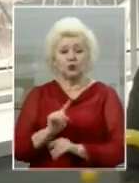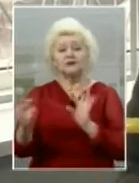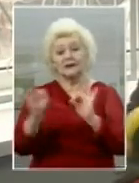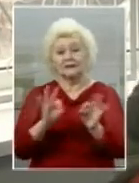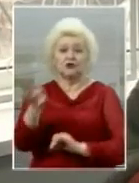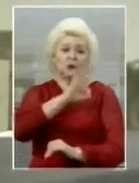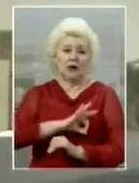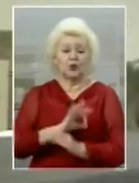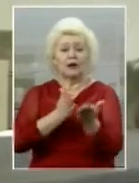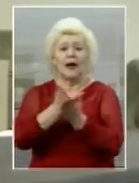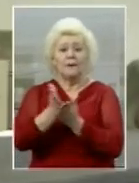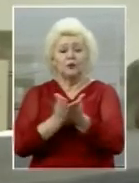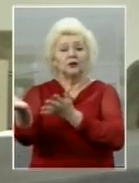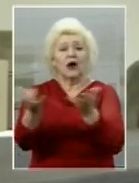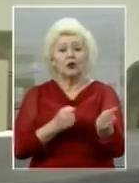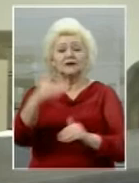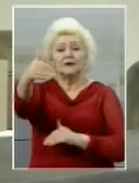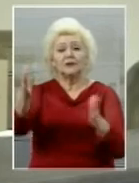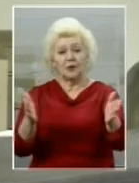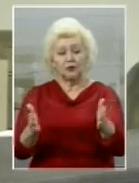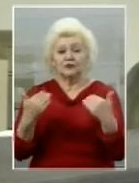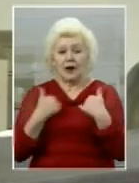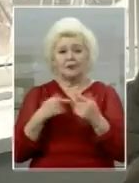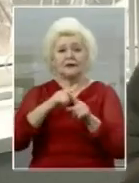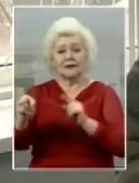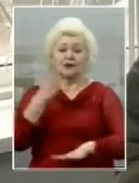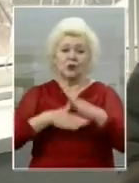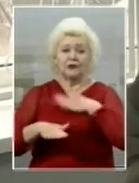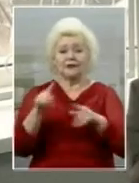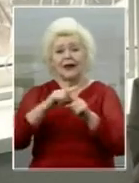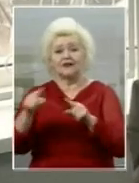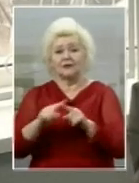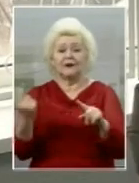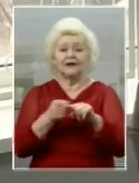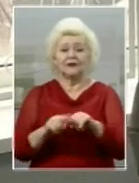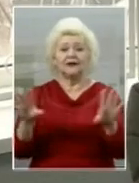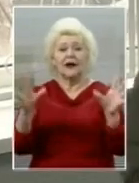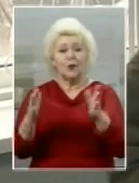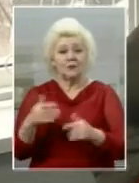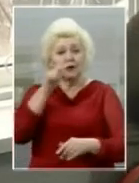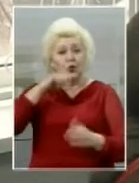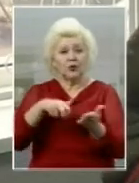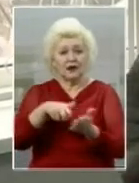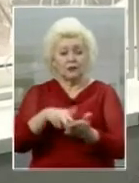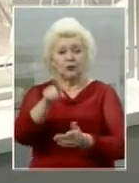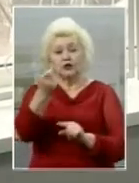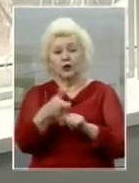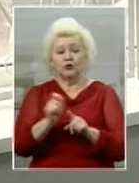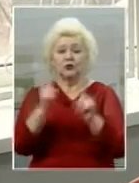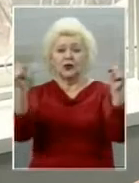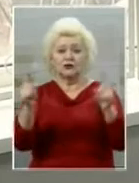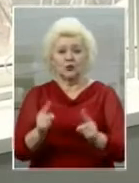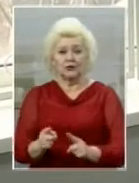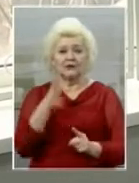Звичайно, користуємося послугами отримання посилок. Мене скоріше радує швидкість в даний момент «Укрпошти». В них дуже скоротився